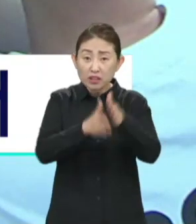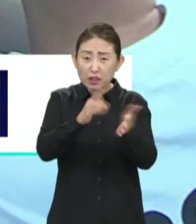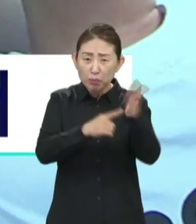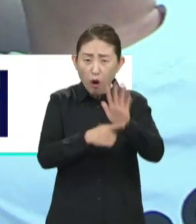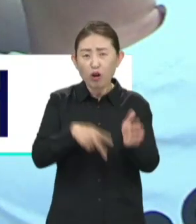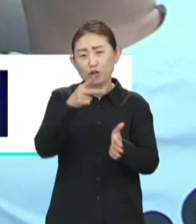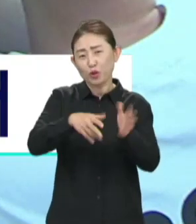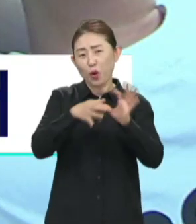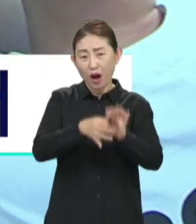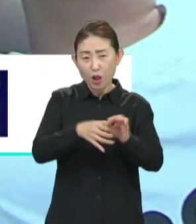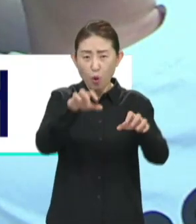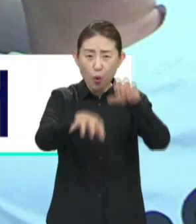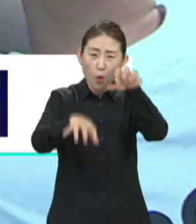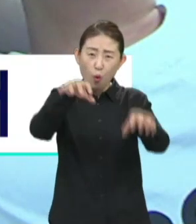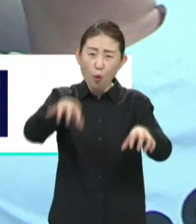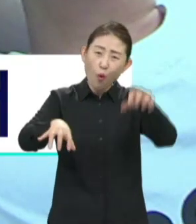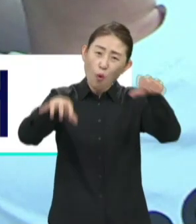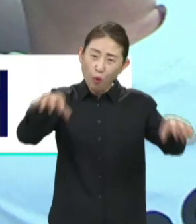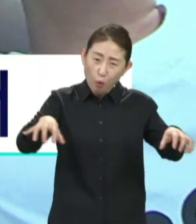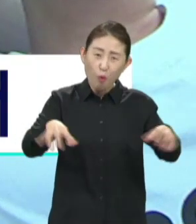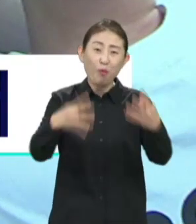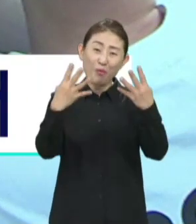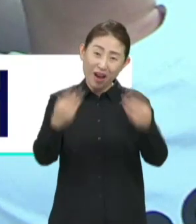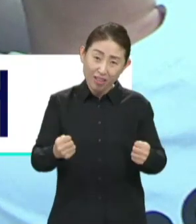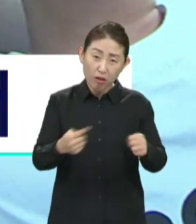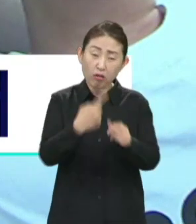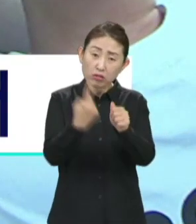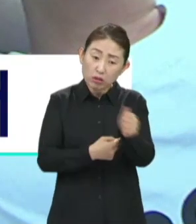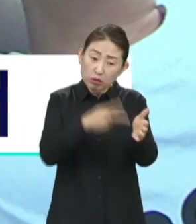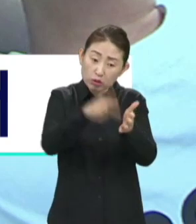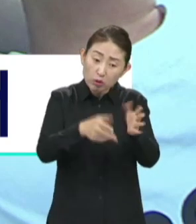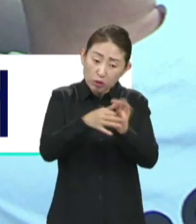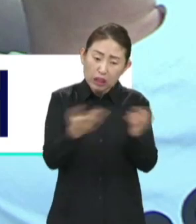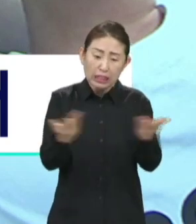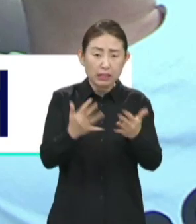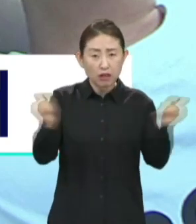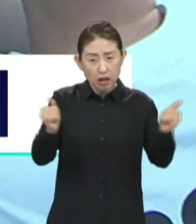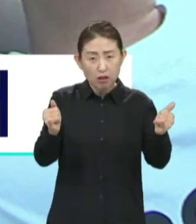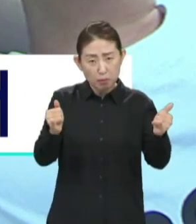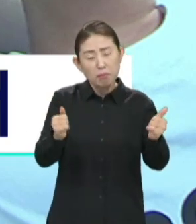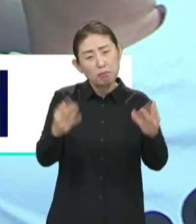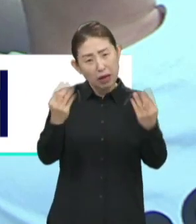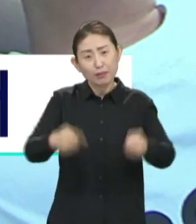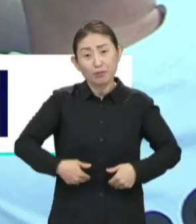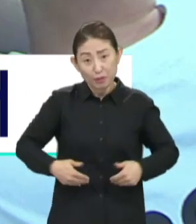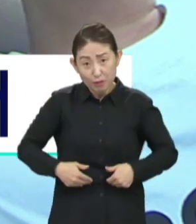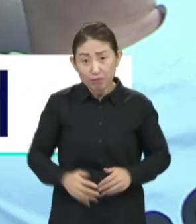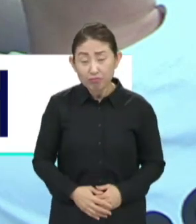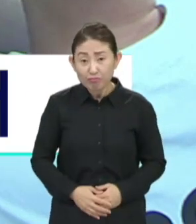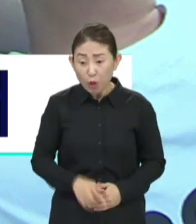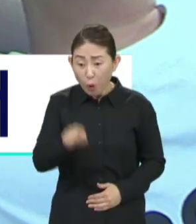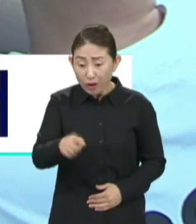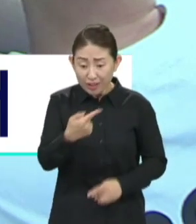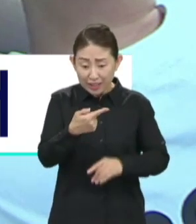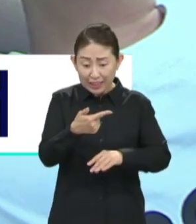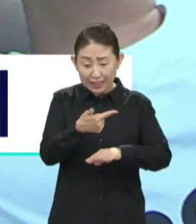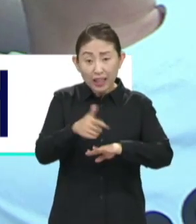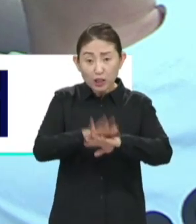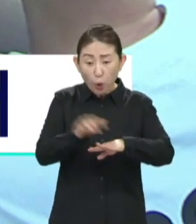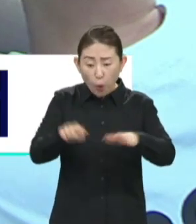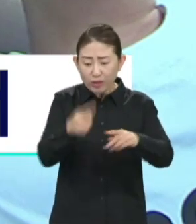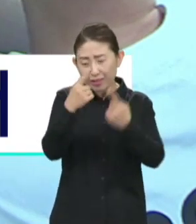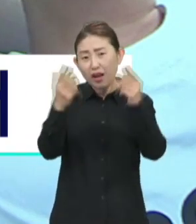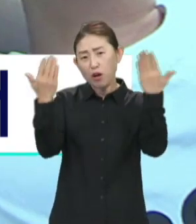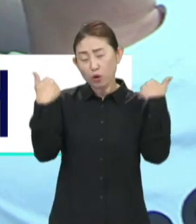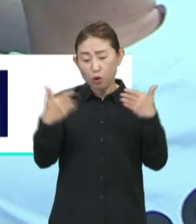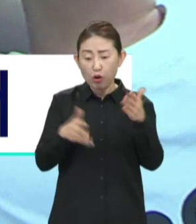대전시는 철도 관련 기관들이 철도 트윈타워에 입주하면서 철도 인력 수요가 급증하고 있는데요. 지역의 한 대학이 철도